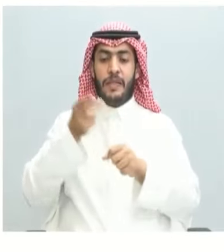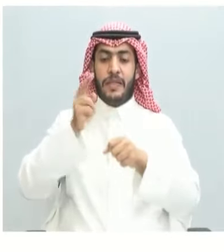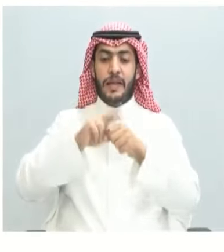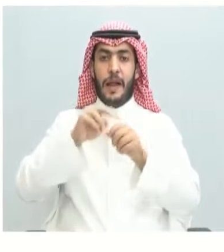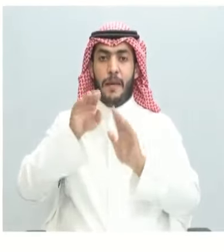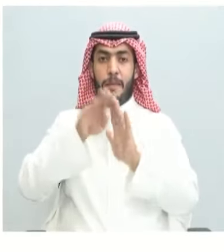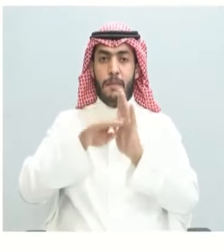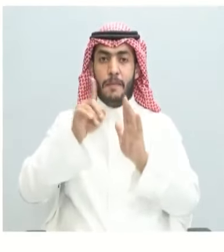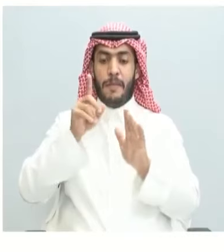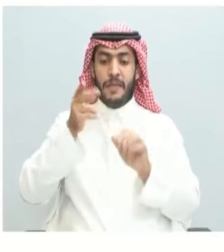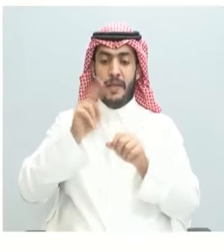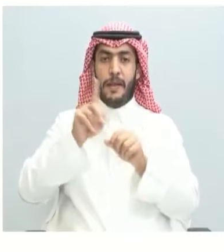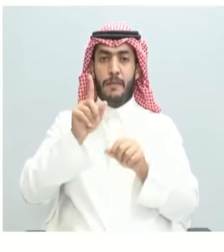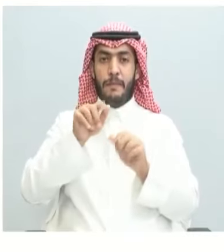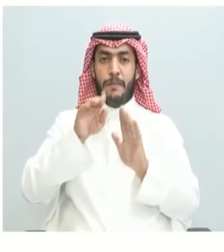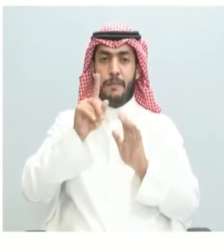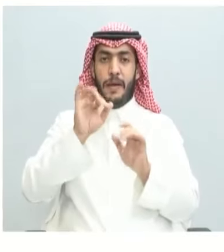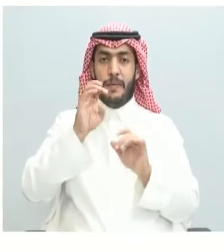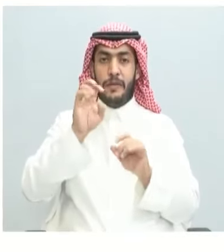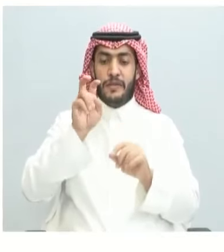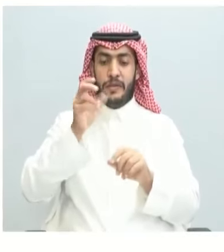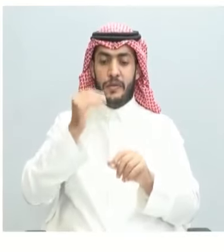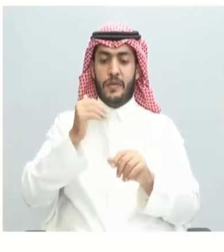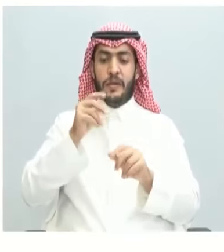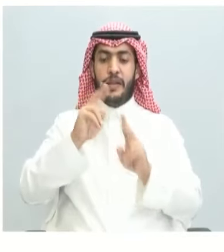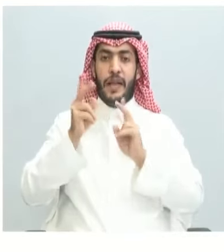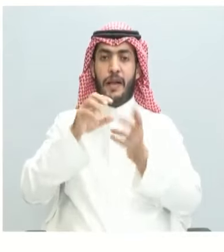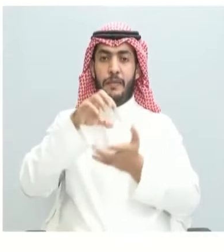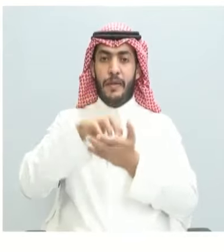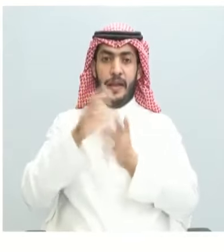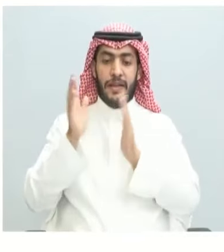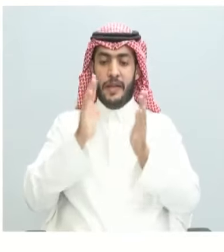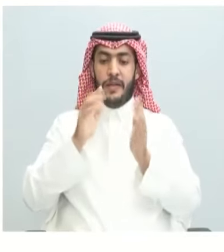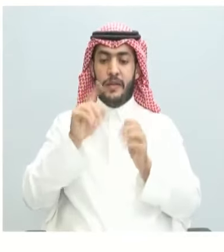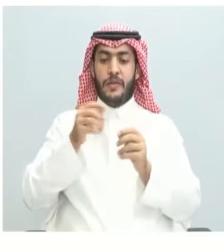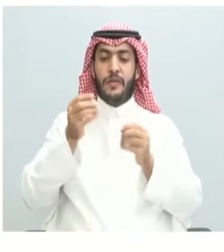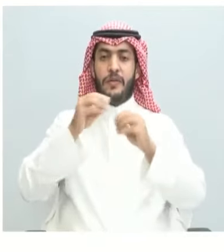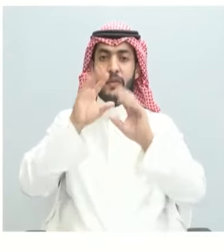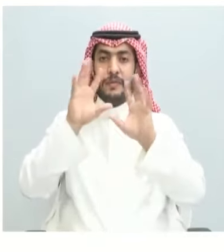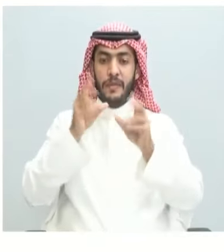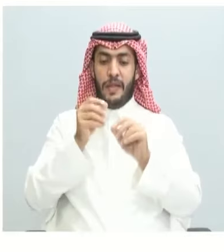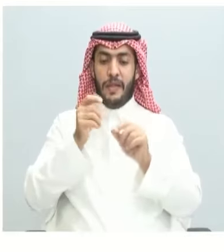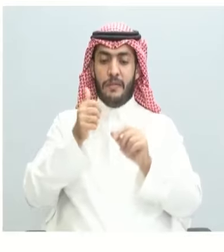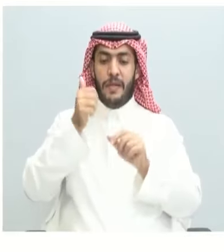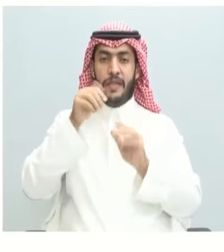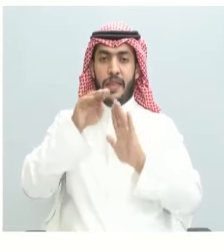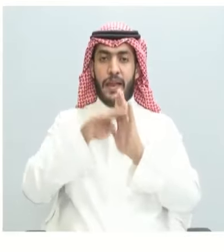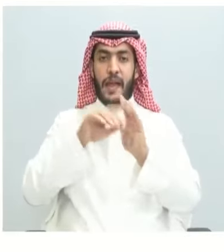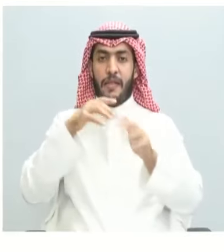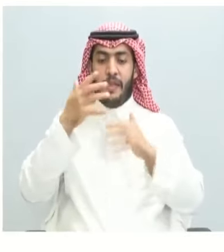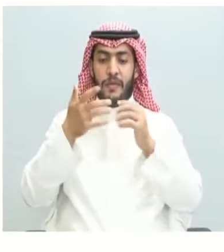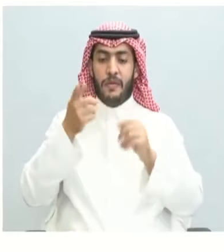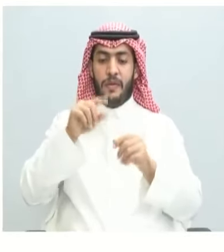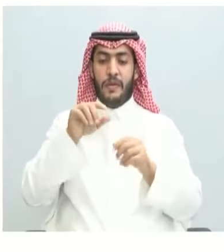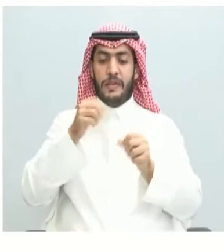البرمجه ايضا سنرى كيف نقوم بتغيير اتجاه الكائن ايضا ضبط نمط تدوير كائن ما وسنستخدم لبنات